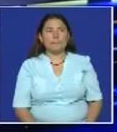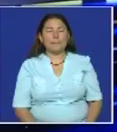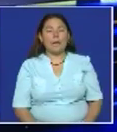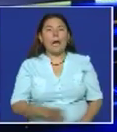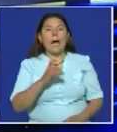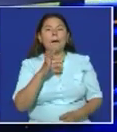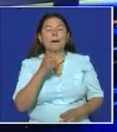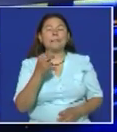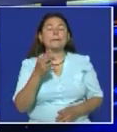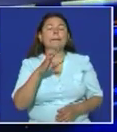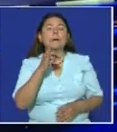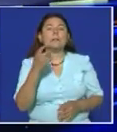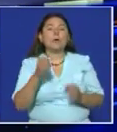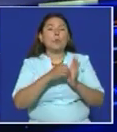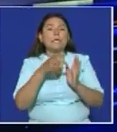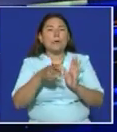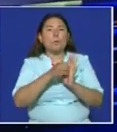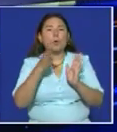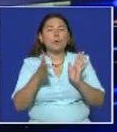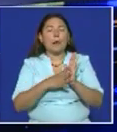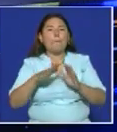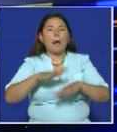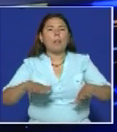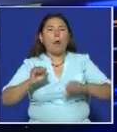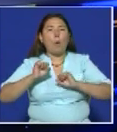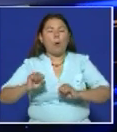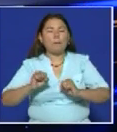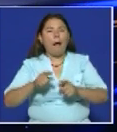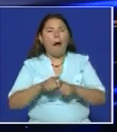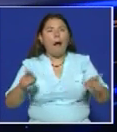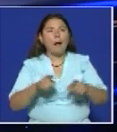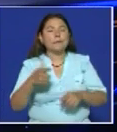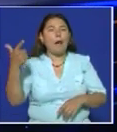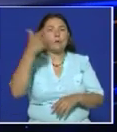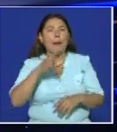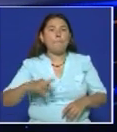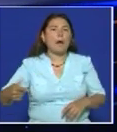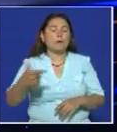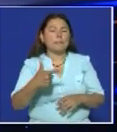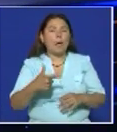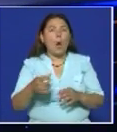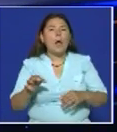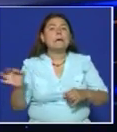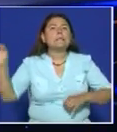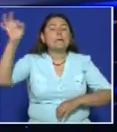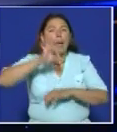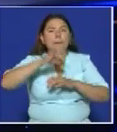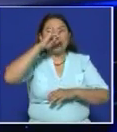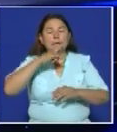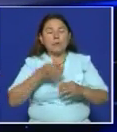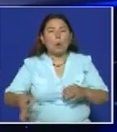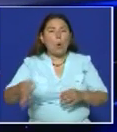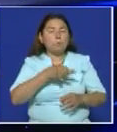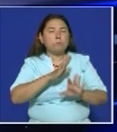Аймақта Бекіре 2019 балық қорғау акциясы басталды. Атырау, Маңғыстау және Батыс Қазақстан облыстарында